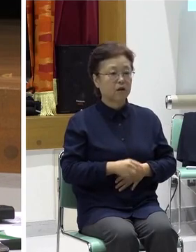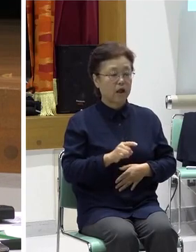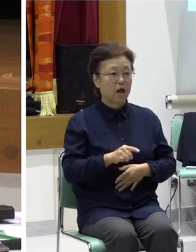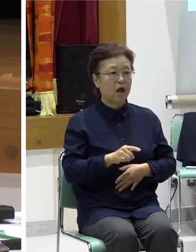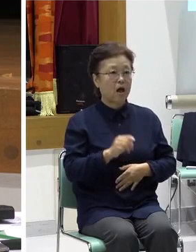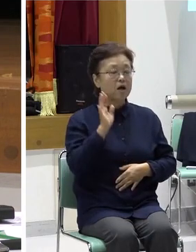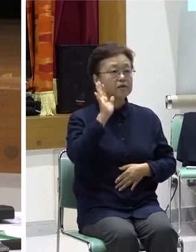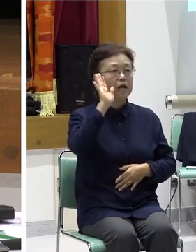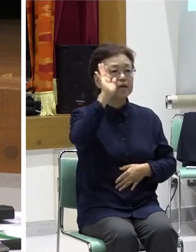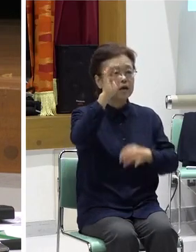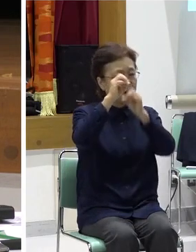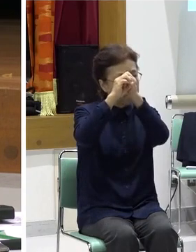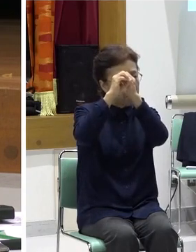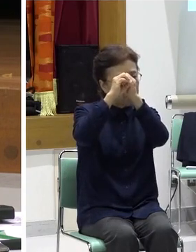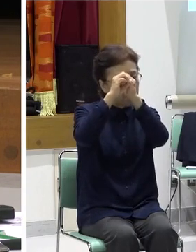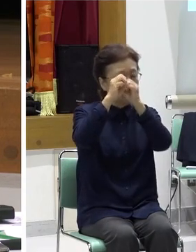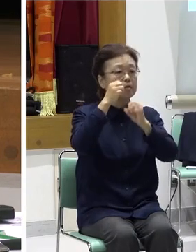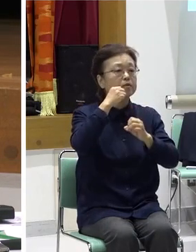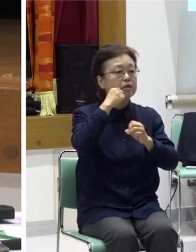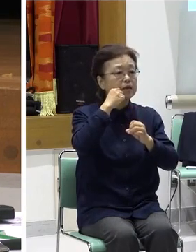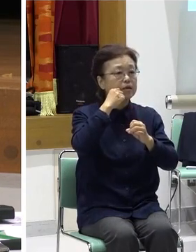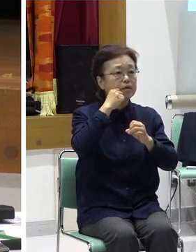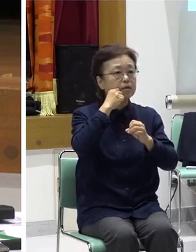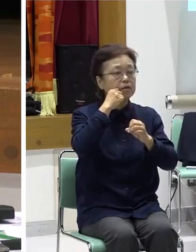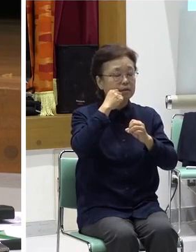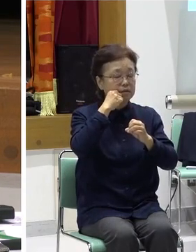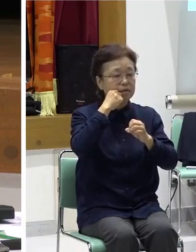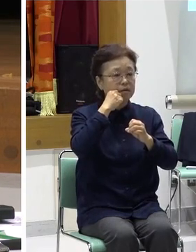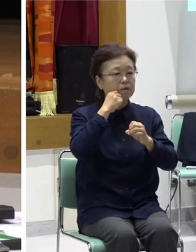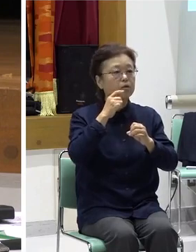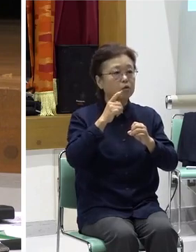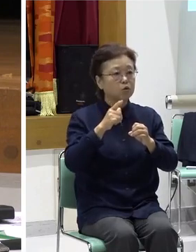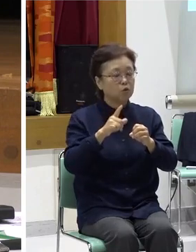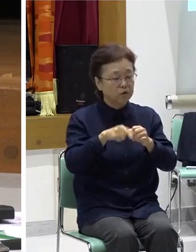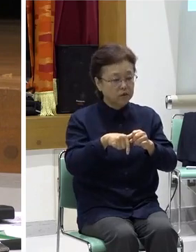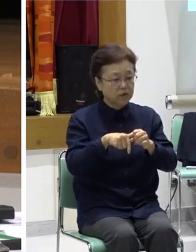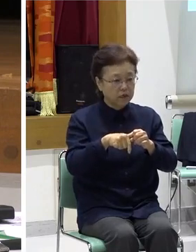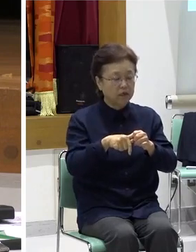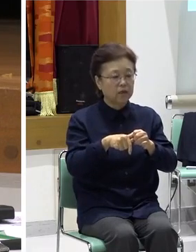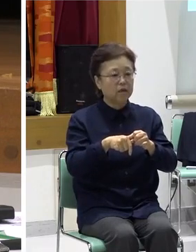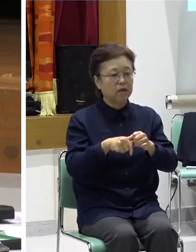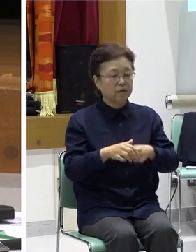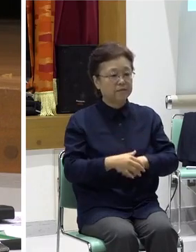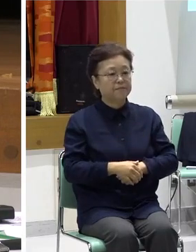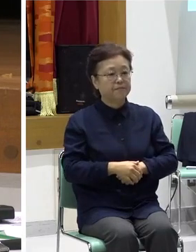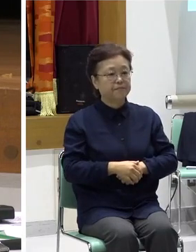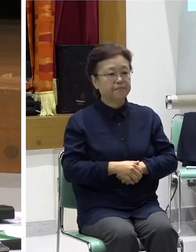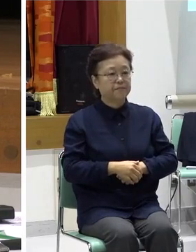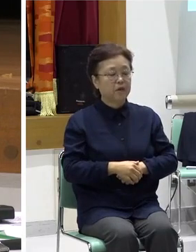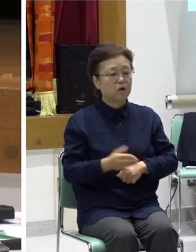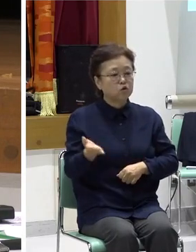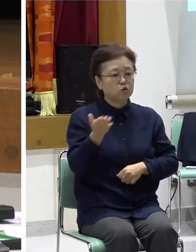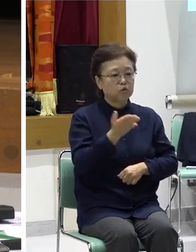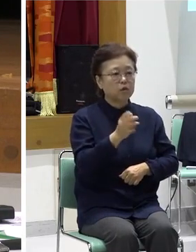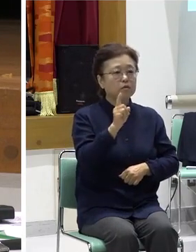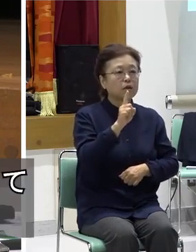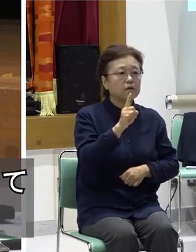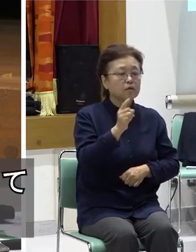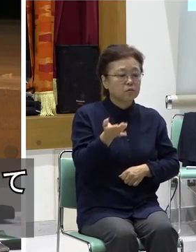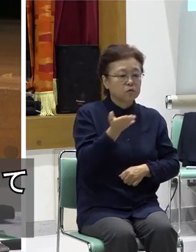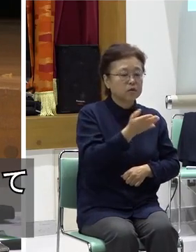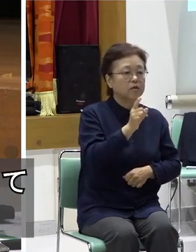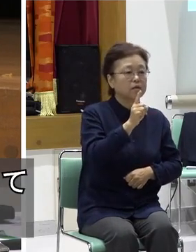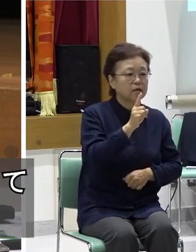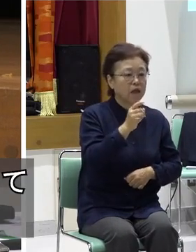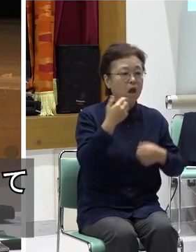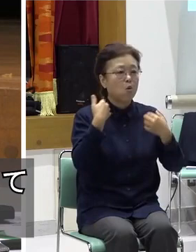ないとちょっと不安定になってしまうことで、やっぱりちょっと見通しがつかないと、本当に、こう、次どうなるかってわからない。それ